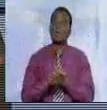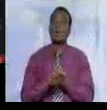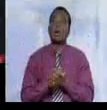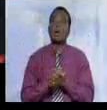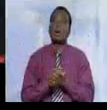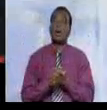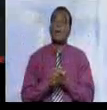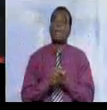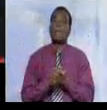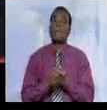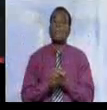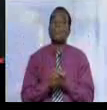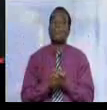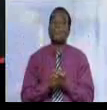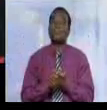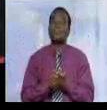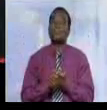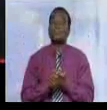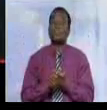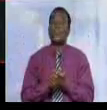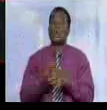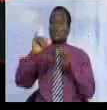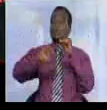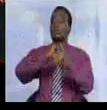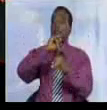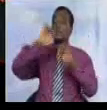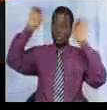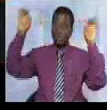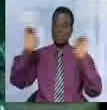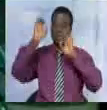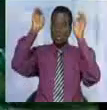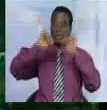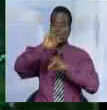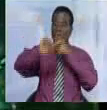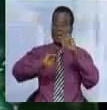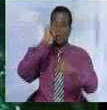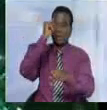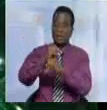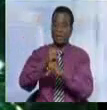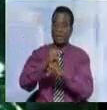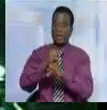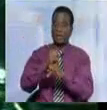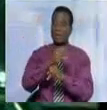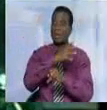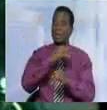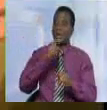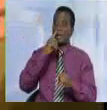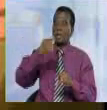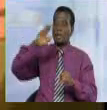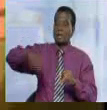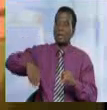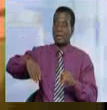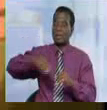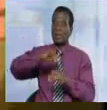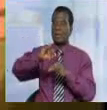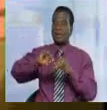détails. Le Festival international de projection plein air FIPA est le dernier né des